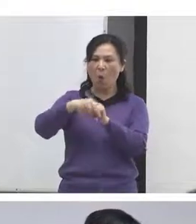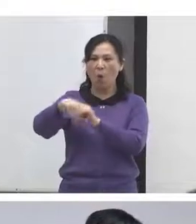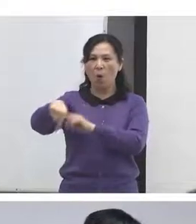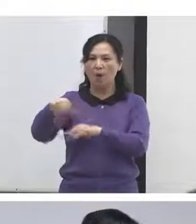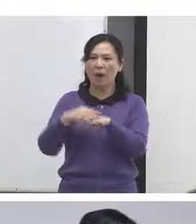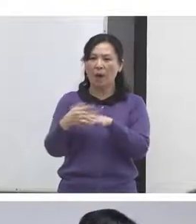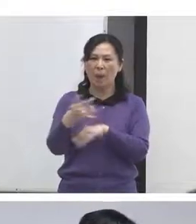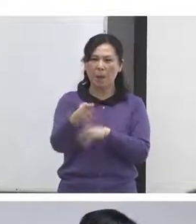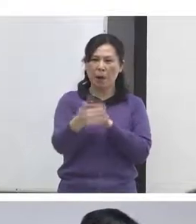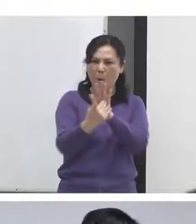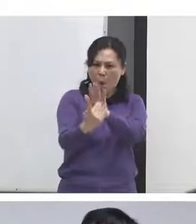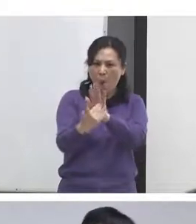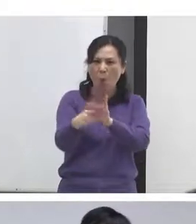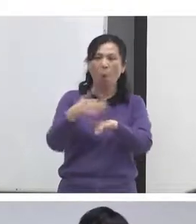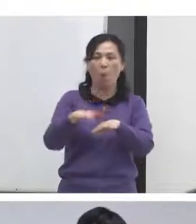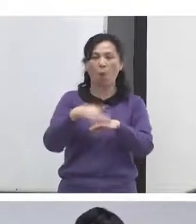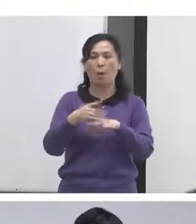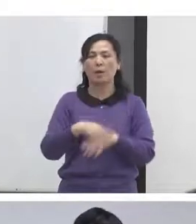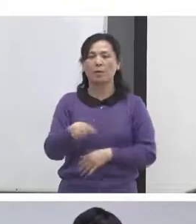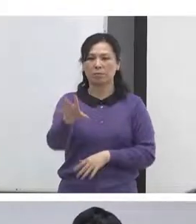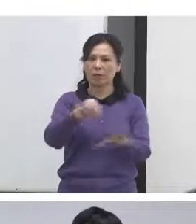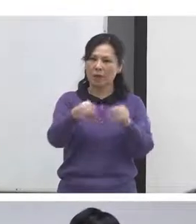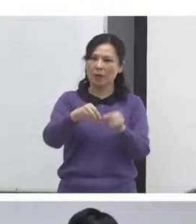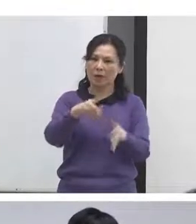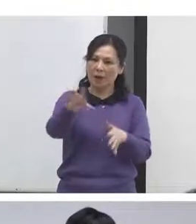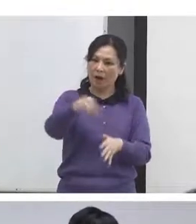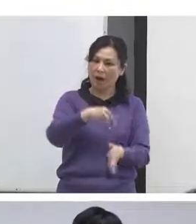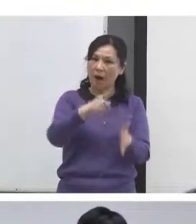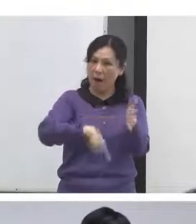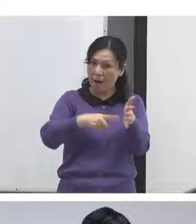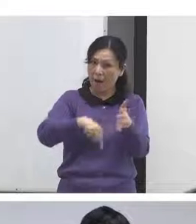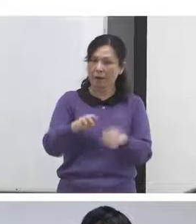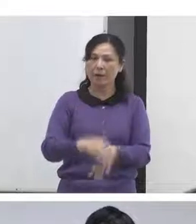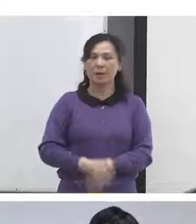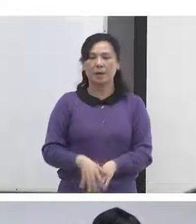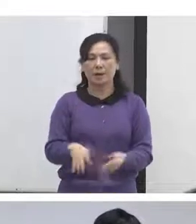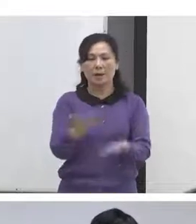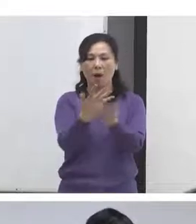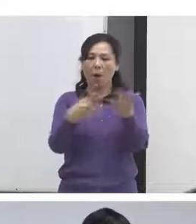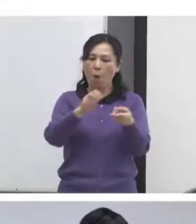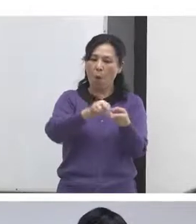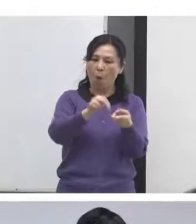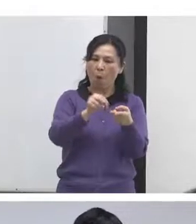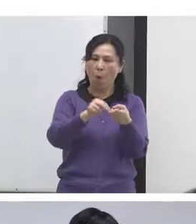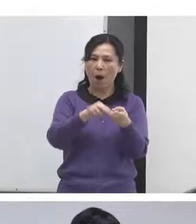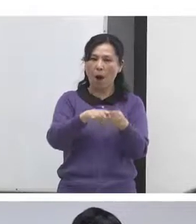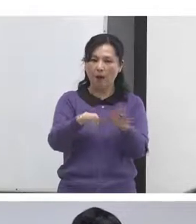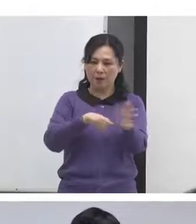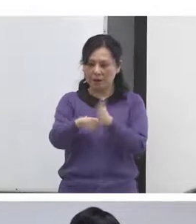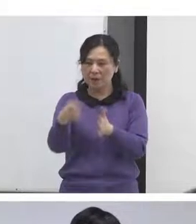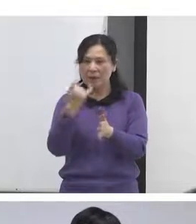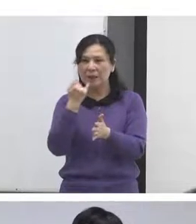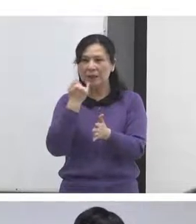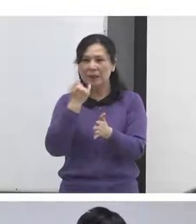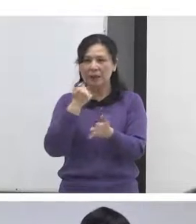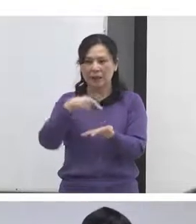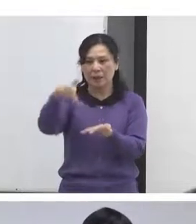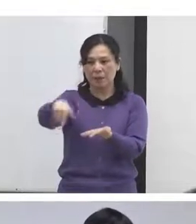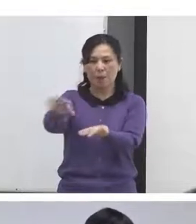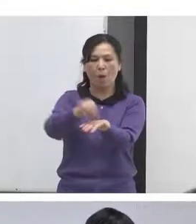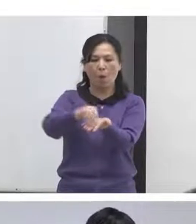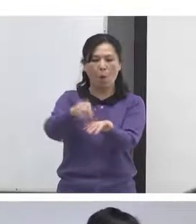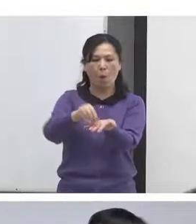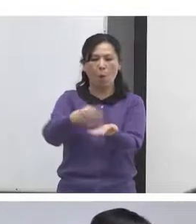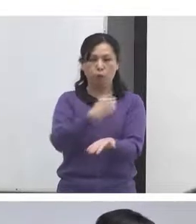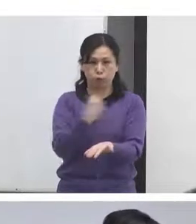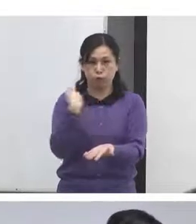窗挡掉什么的。所以资料易于取得这个面向，就是你一定要那个网址进去，就是直接可以下载档案，你中间绝对不能有经过其他步骤才能得到那档